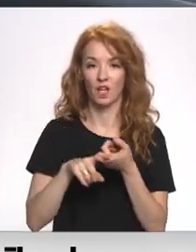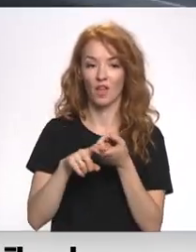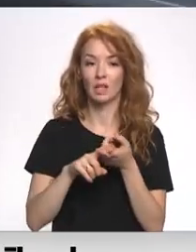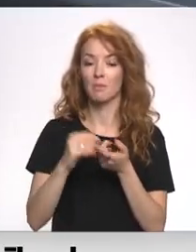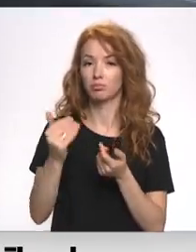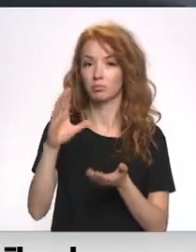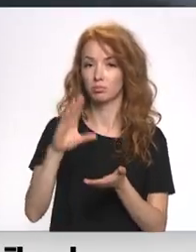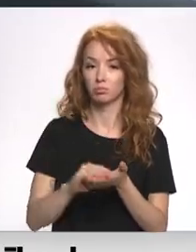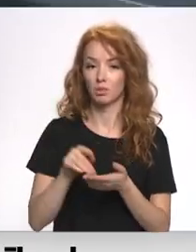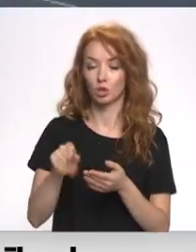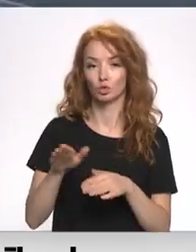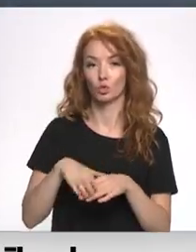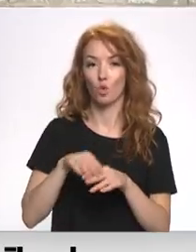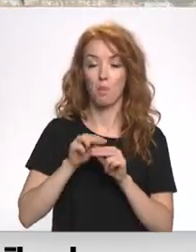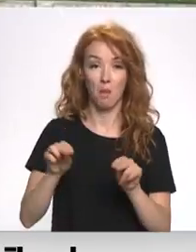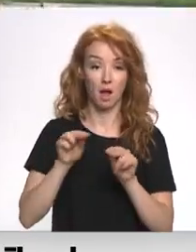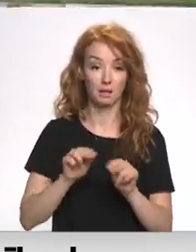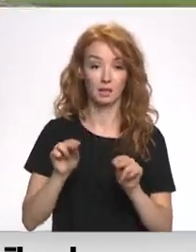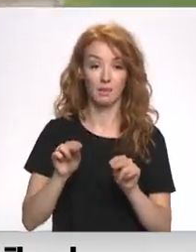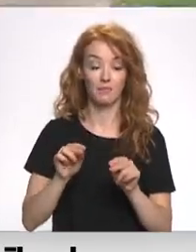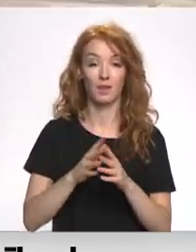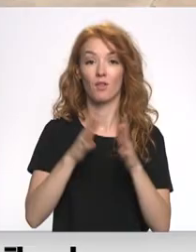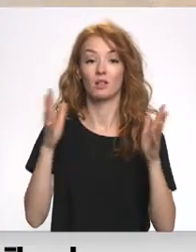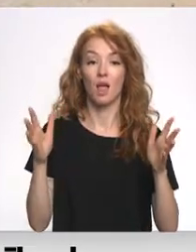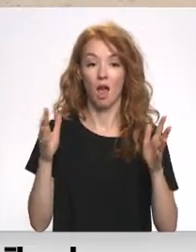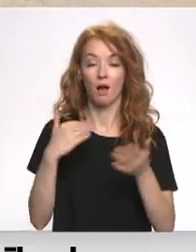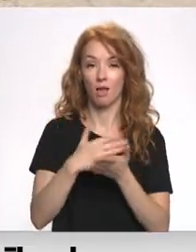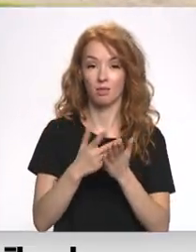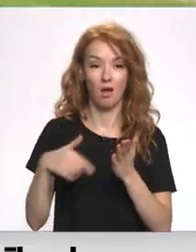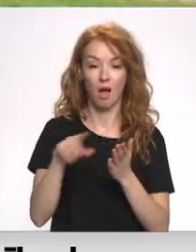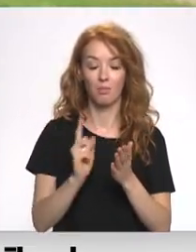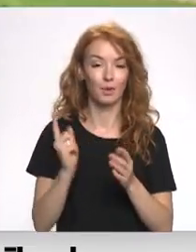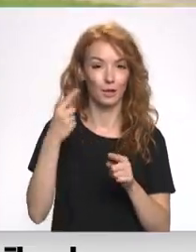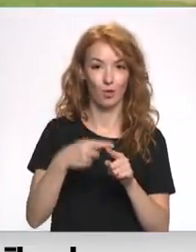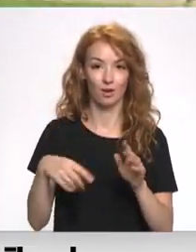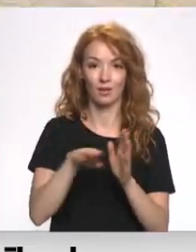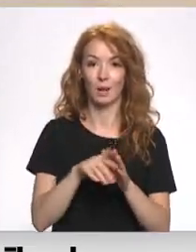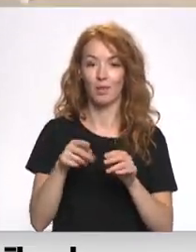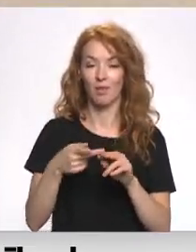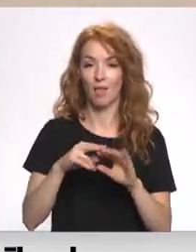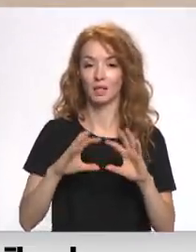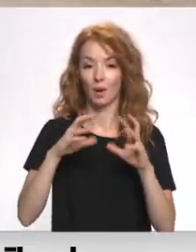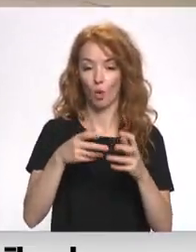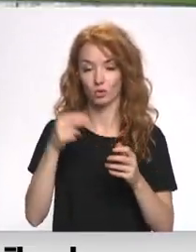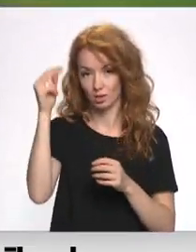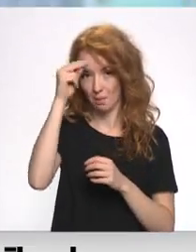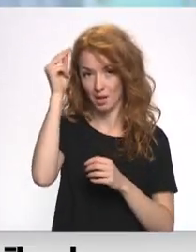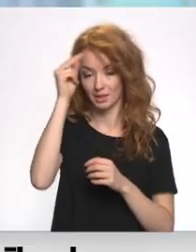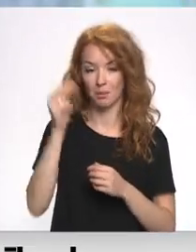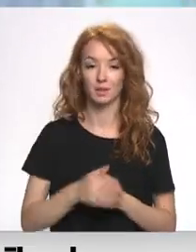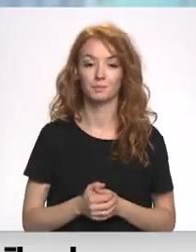pieredzi dienesta suņa apmācībā. Lielākajai kursantu daļai šī ir pirmā dalība šāda veida starptautiskās